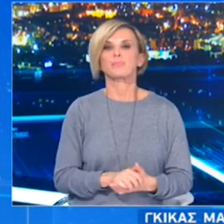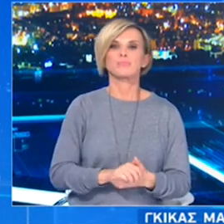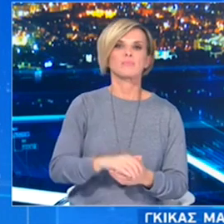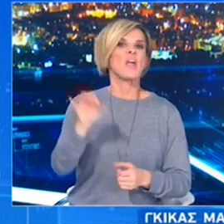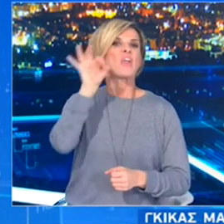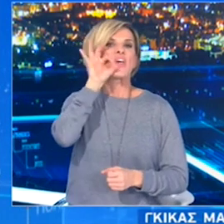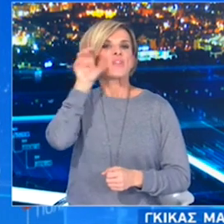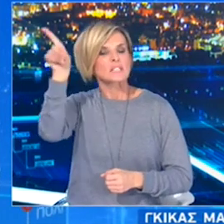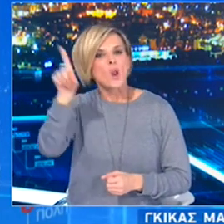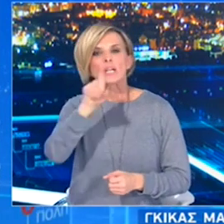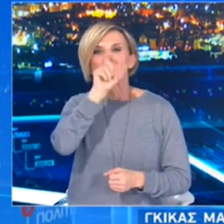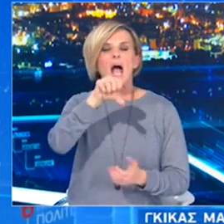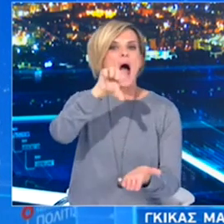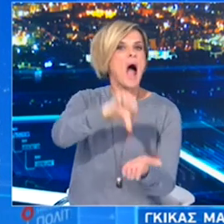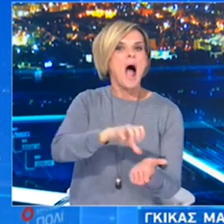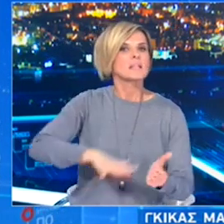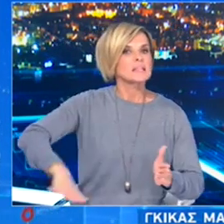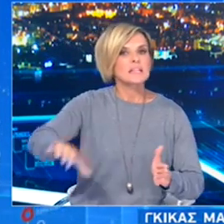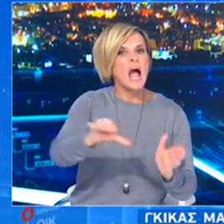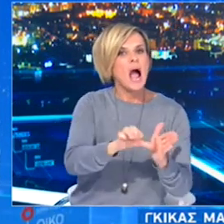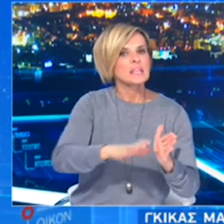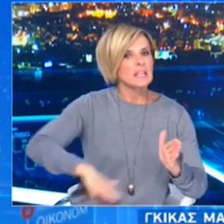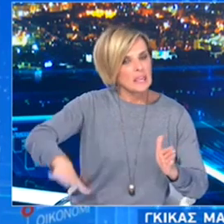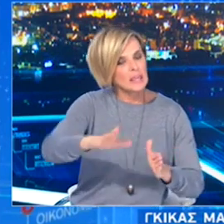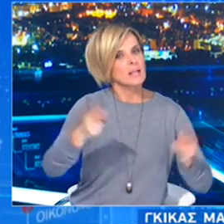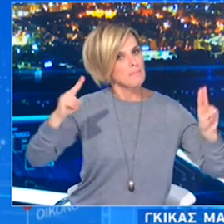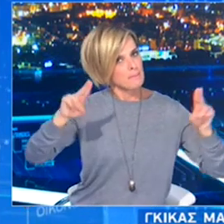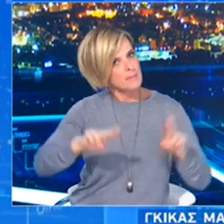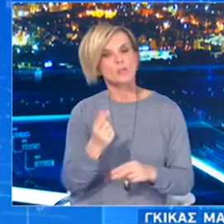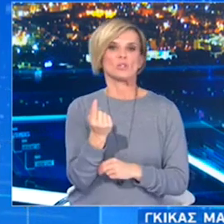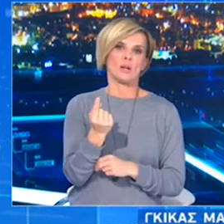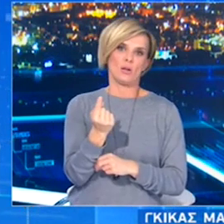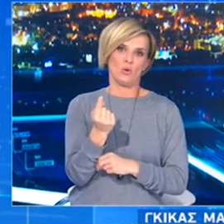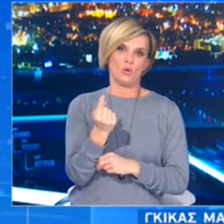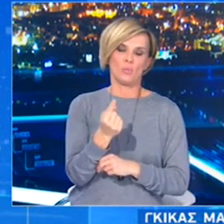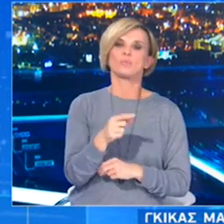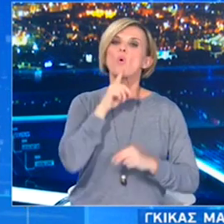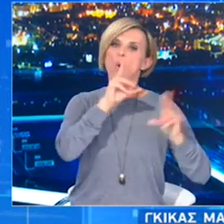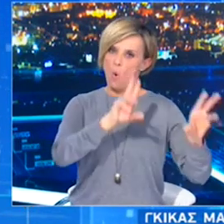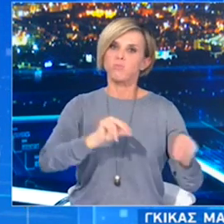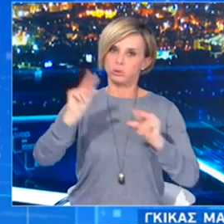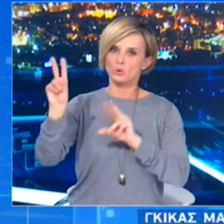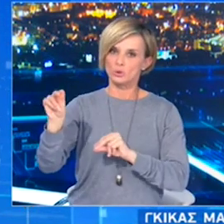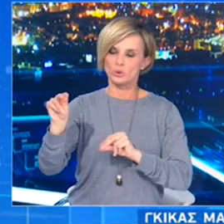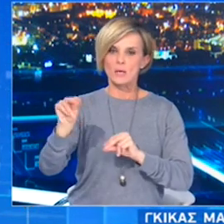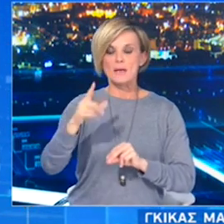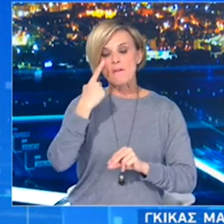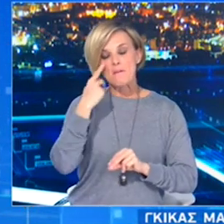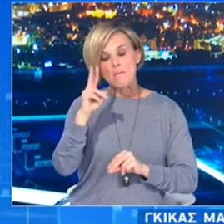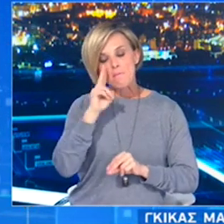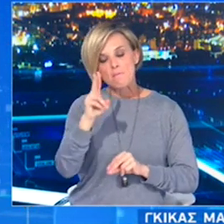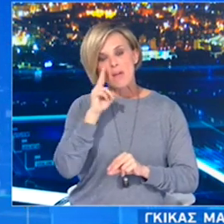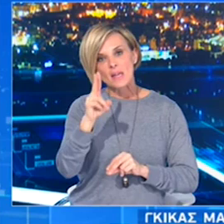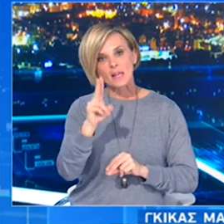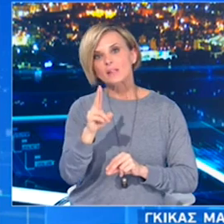κέντρα συνεχίστηκε και αυτή την εβδομάδα με χαμηλότερους ωστόσο ρυθμούς. Συγκεκριμένα, τόσο στην Αττική όσο και τη Θεσσαλονίκη, οι εκτιμήσεις δείχνουν ότι ο